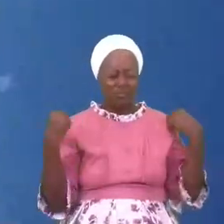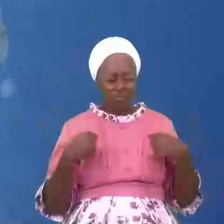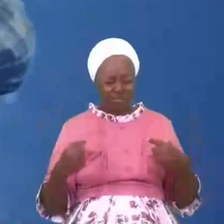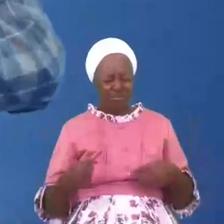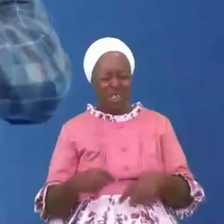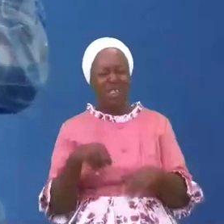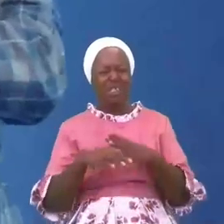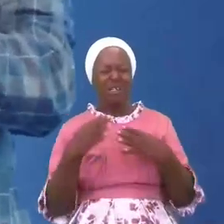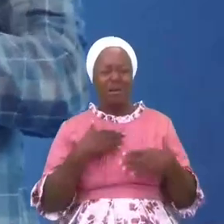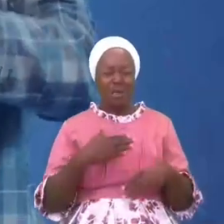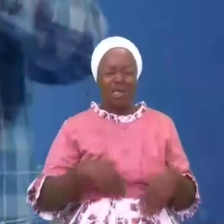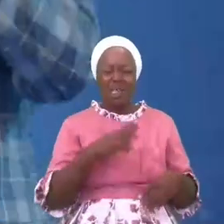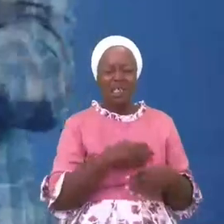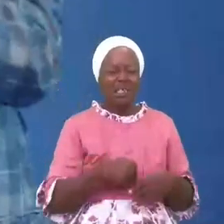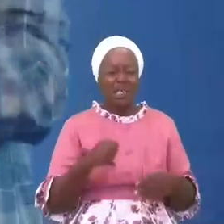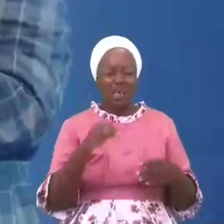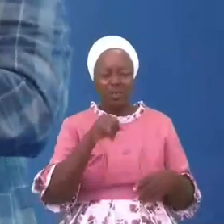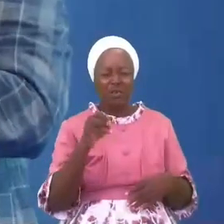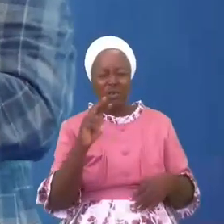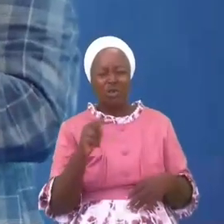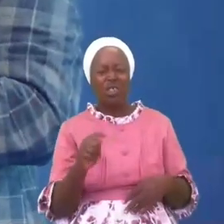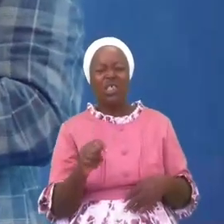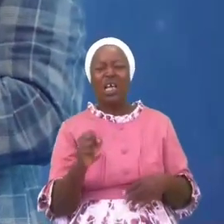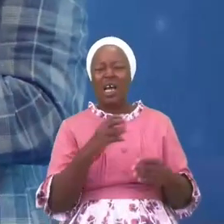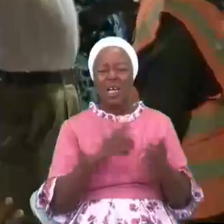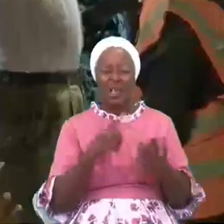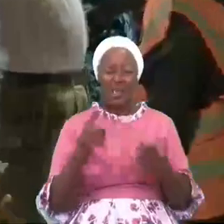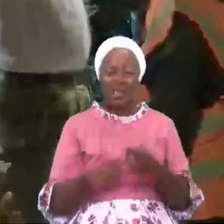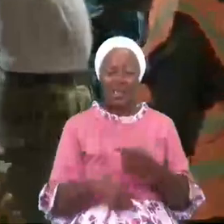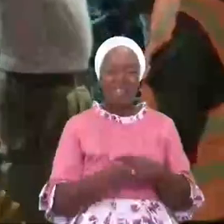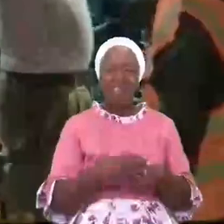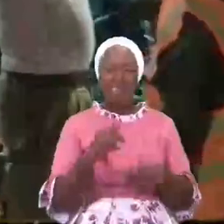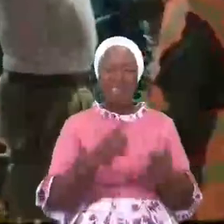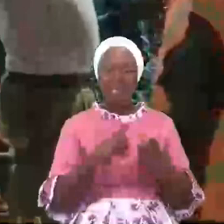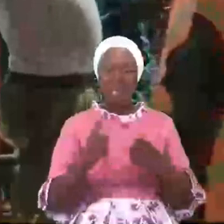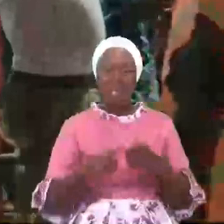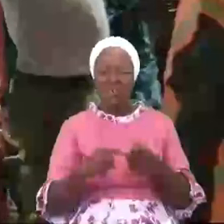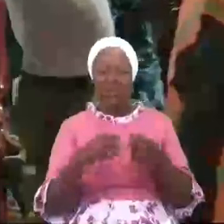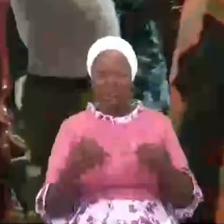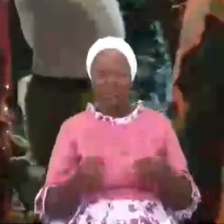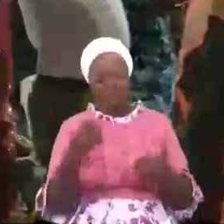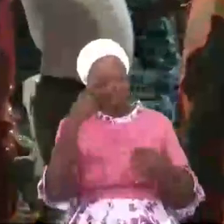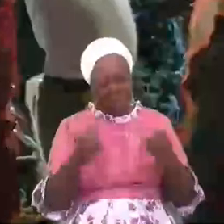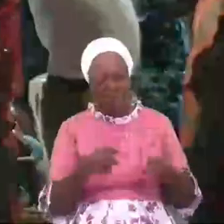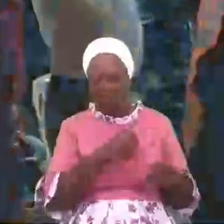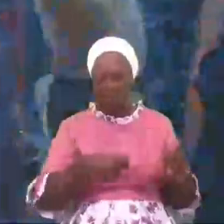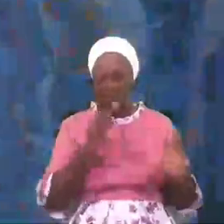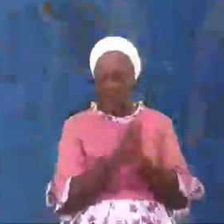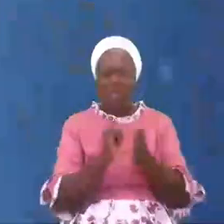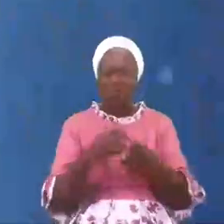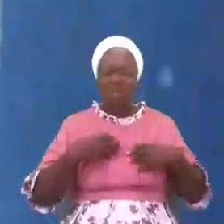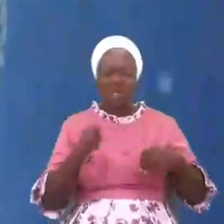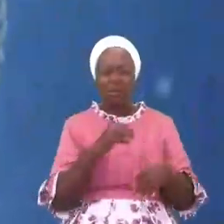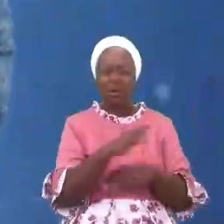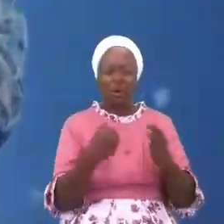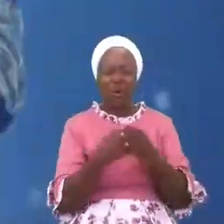jointures, arthrites, raideurs dans les jointures, que tout soit délié maintenant au nom de